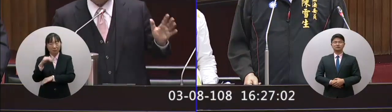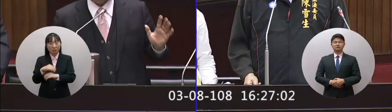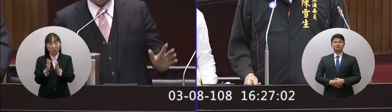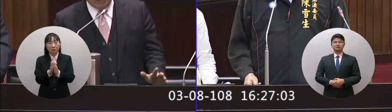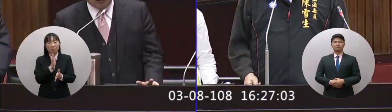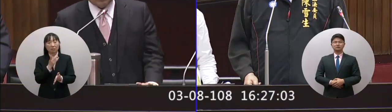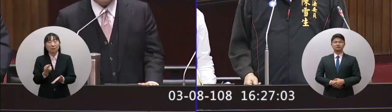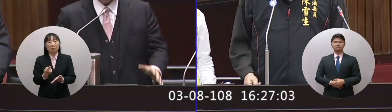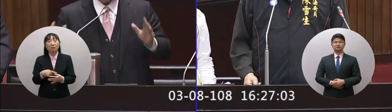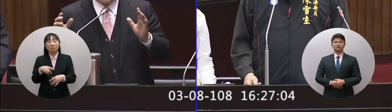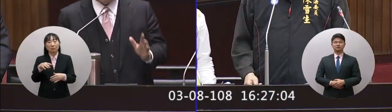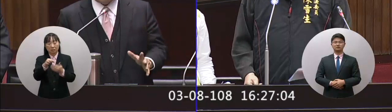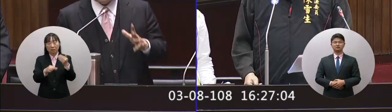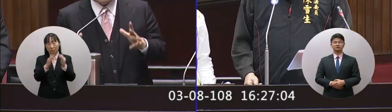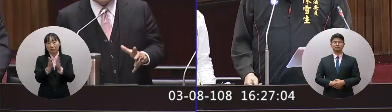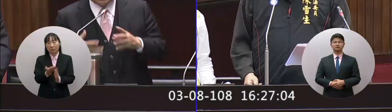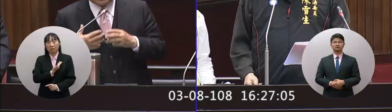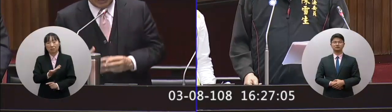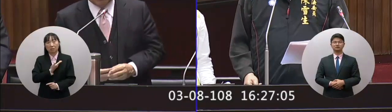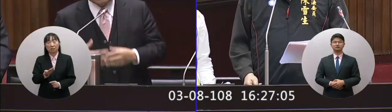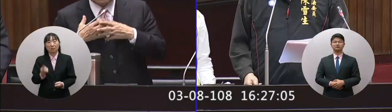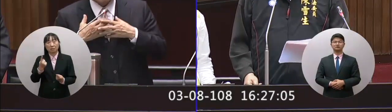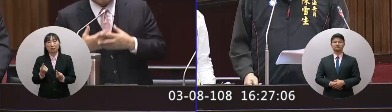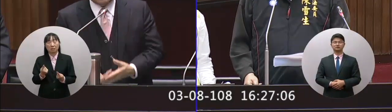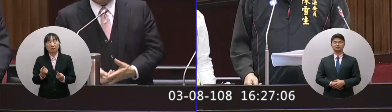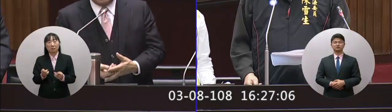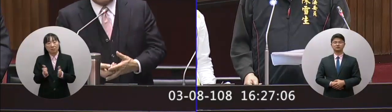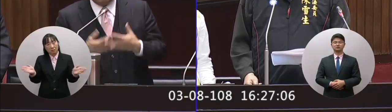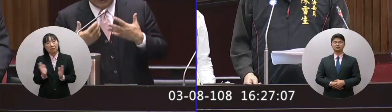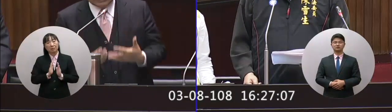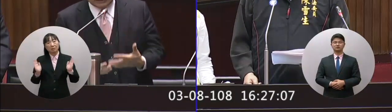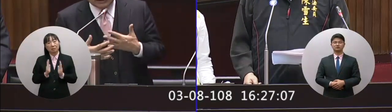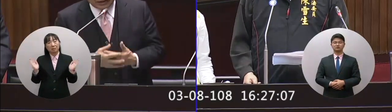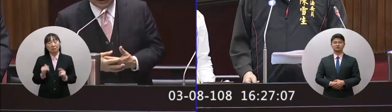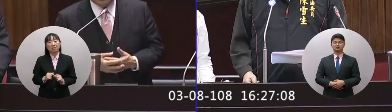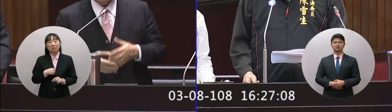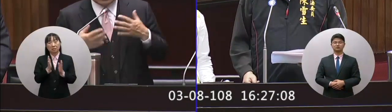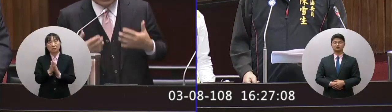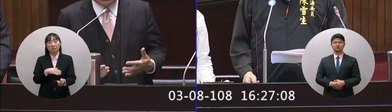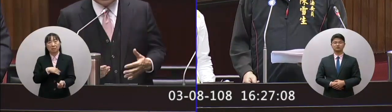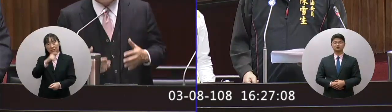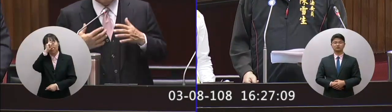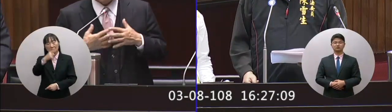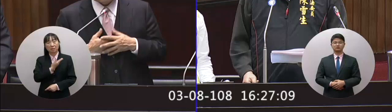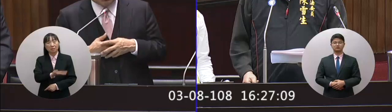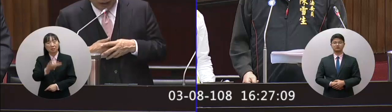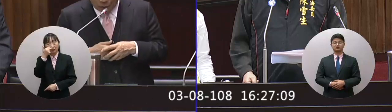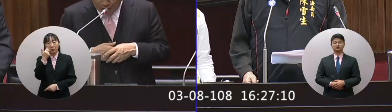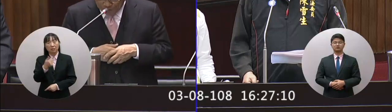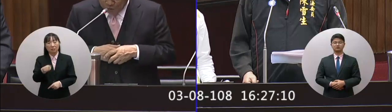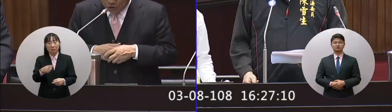松绑各种法规，相关的政策也朝着便利化方向进行。那这一些一